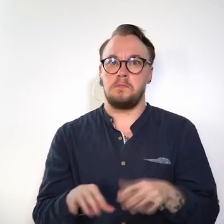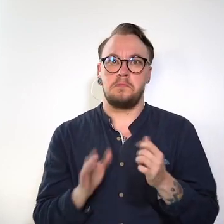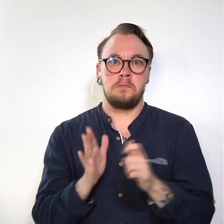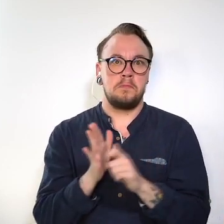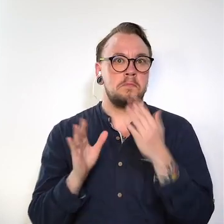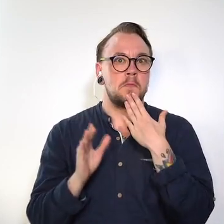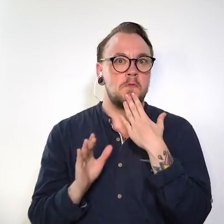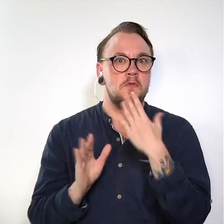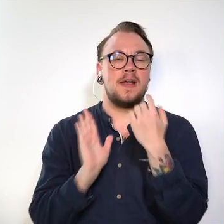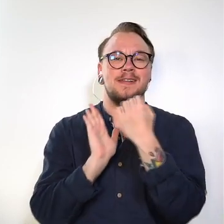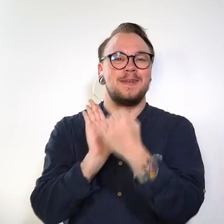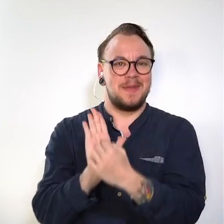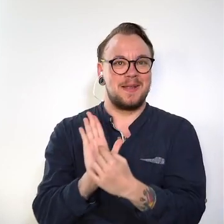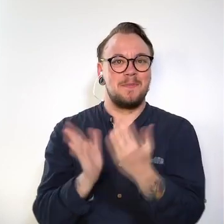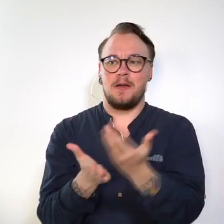maasta.